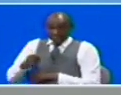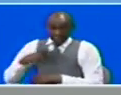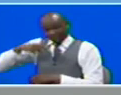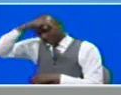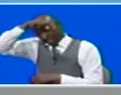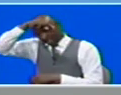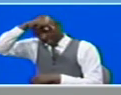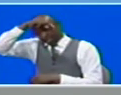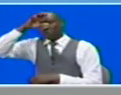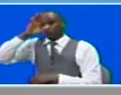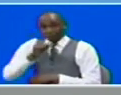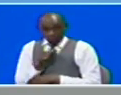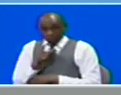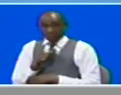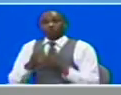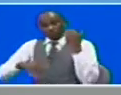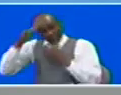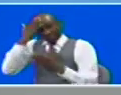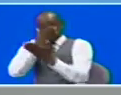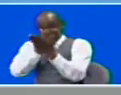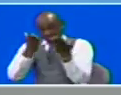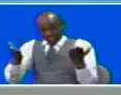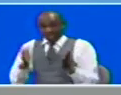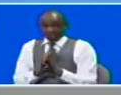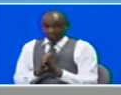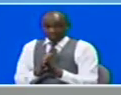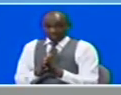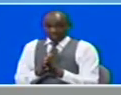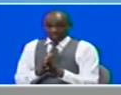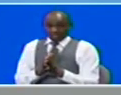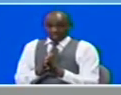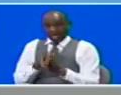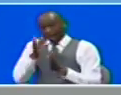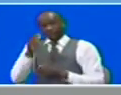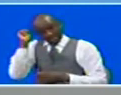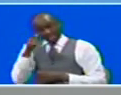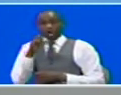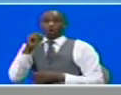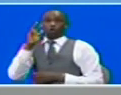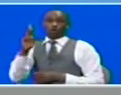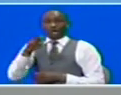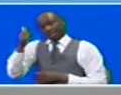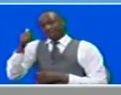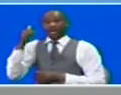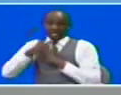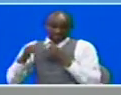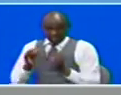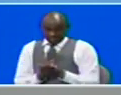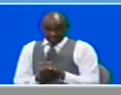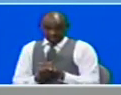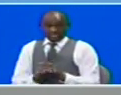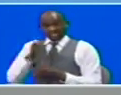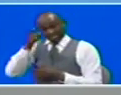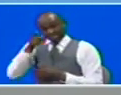degree kutoka kwa chuo kikuu ambacho either ni hapa nchini ama kama ni ngambo ni